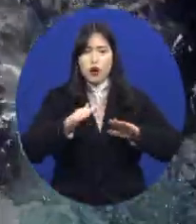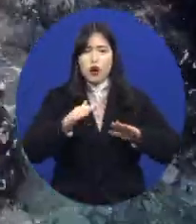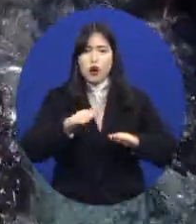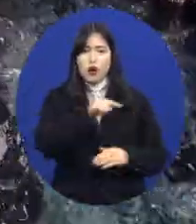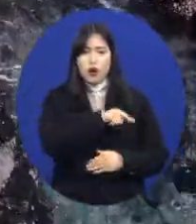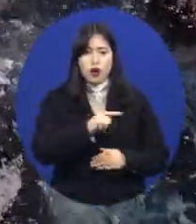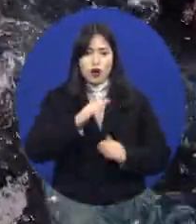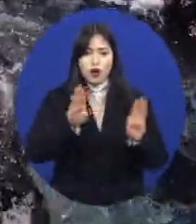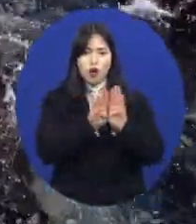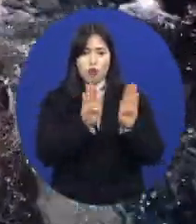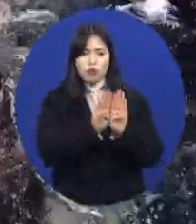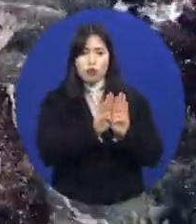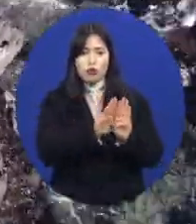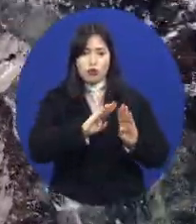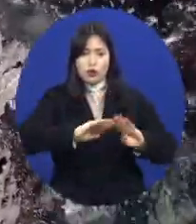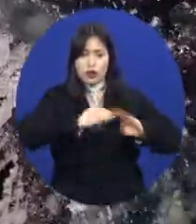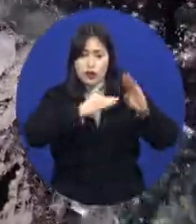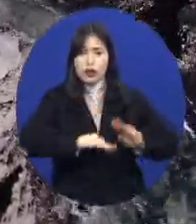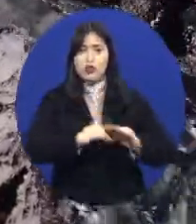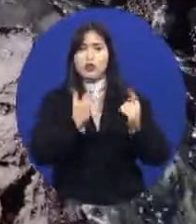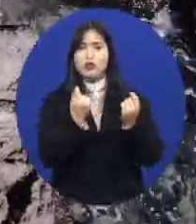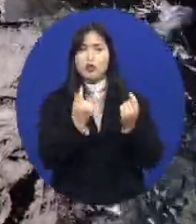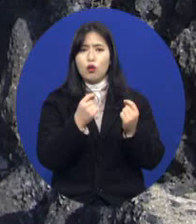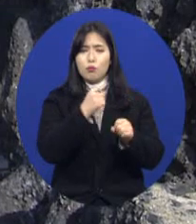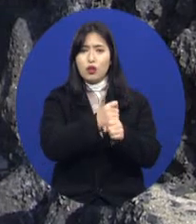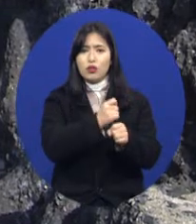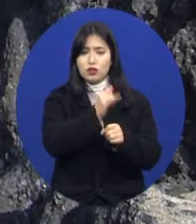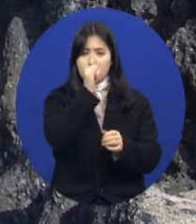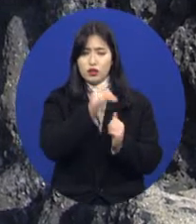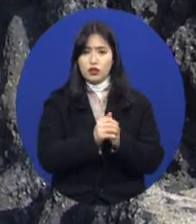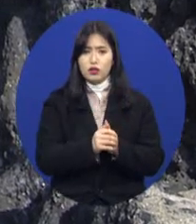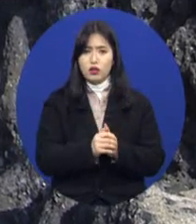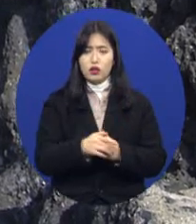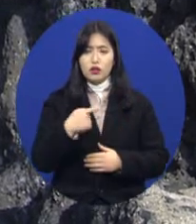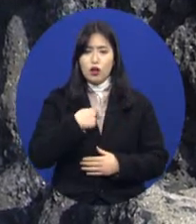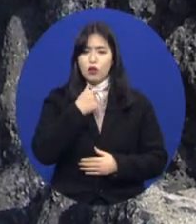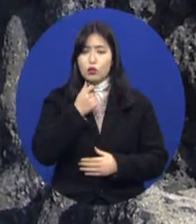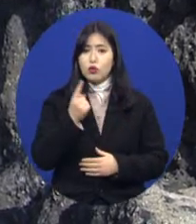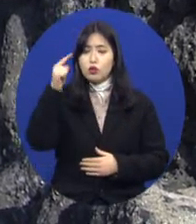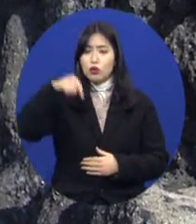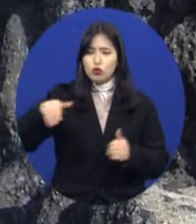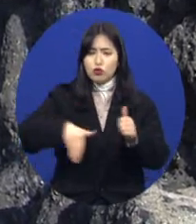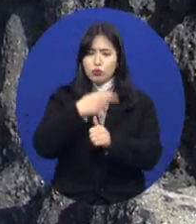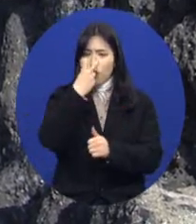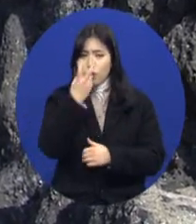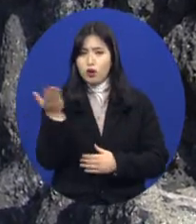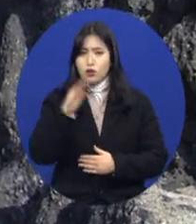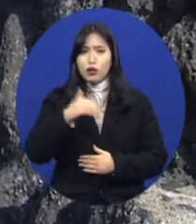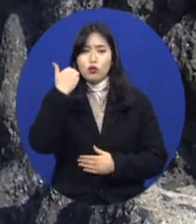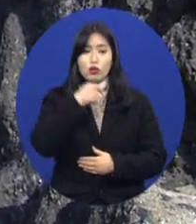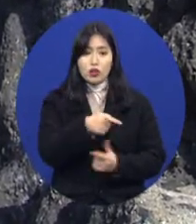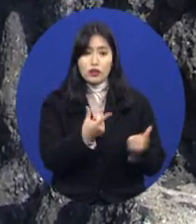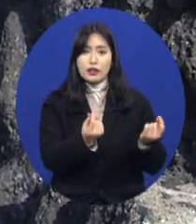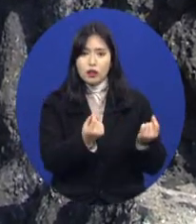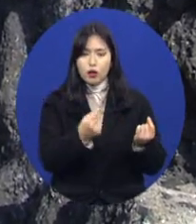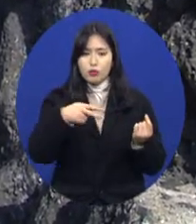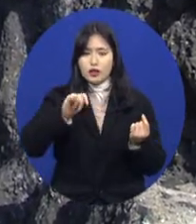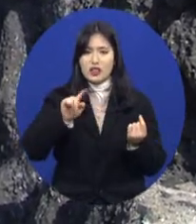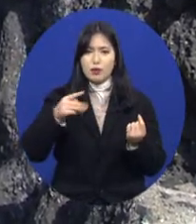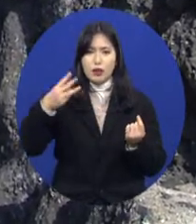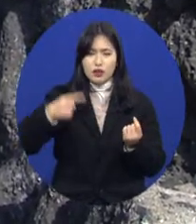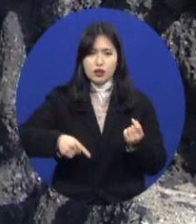현관과 계단처럼 만들어놓았습니다 제가 소천지 일대를 둘러 봤는데요 누군가 이처럼 시멘트를 발라서